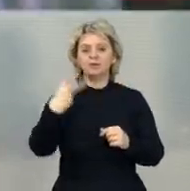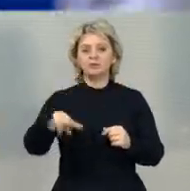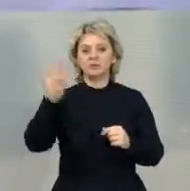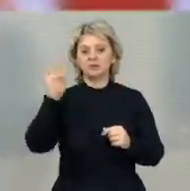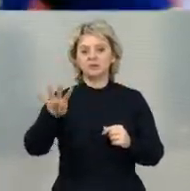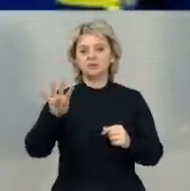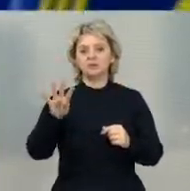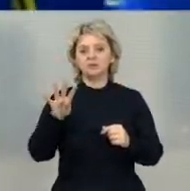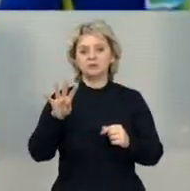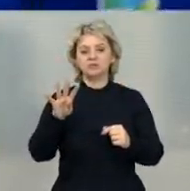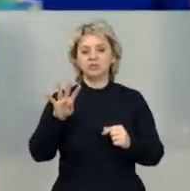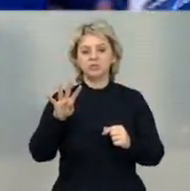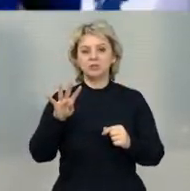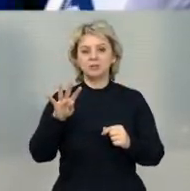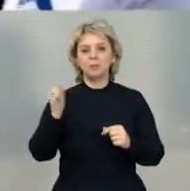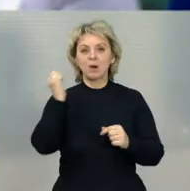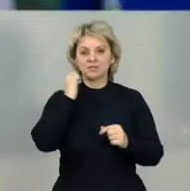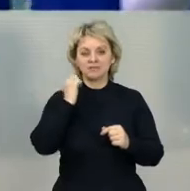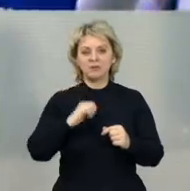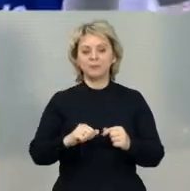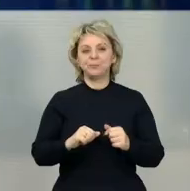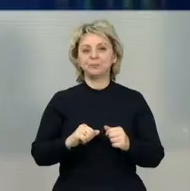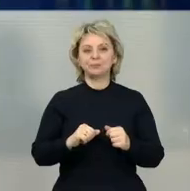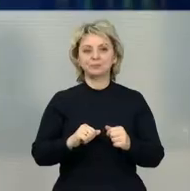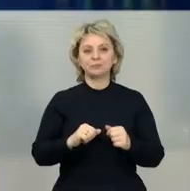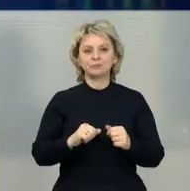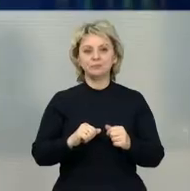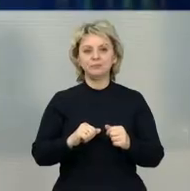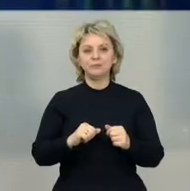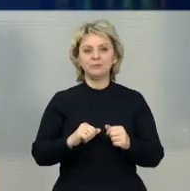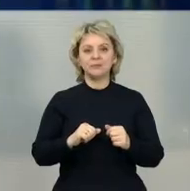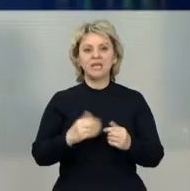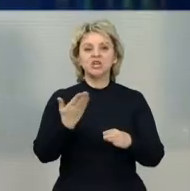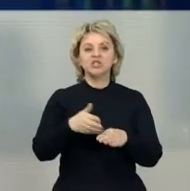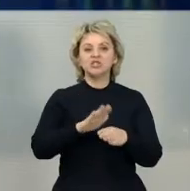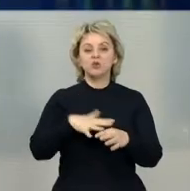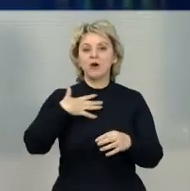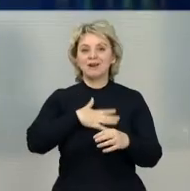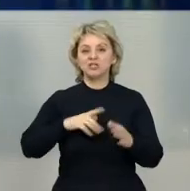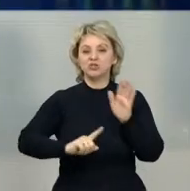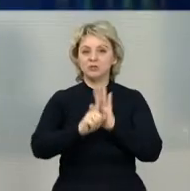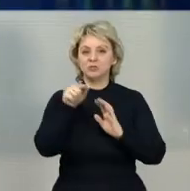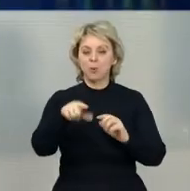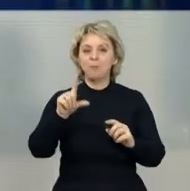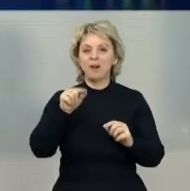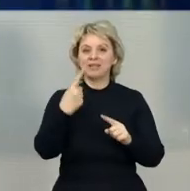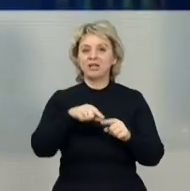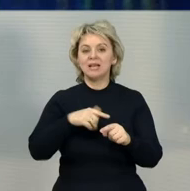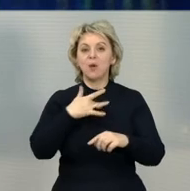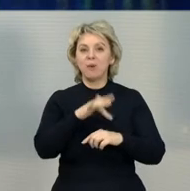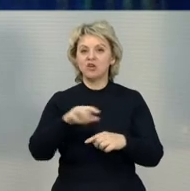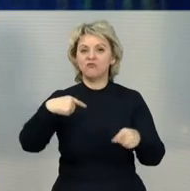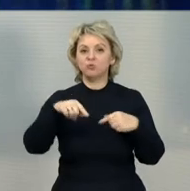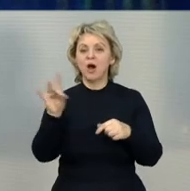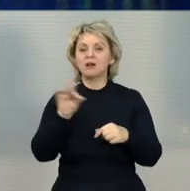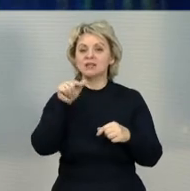Саганов, Александр Шкурко, Дон-24, Москва. С тяжелого разочарования начался понедельник для болельщиков